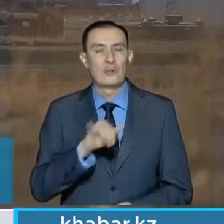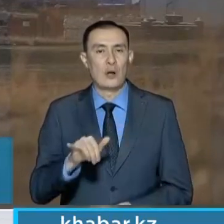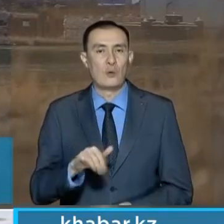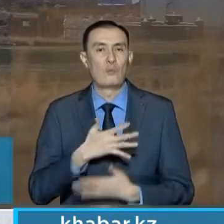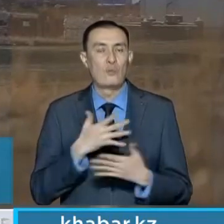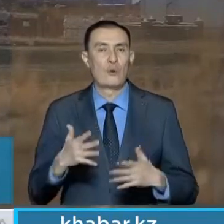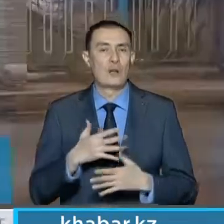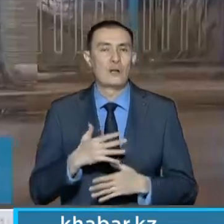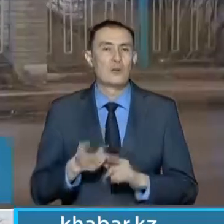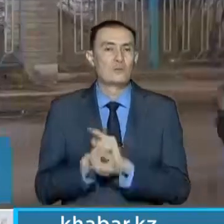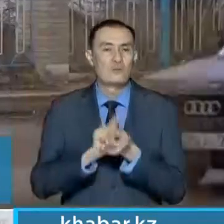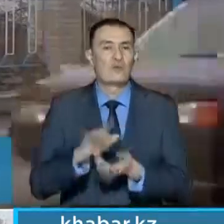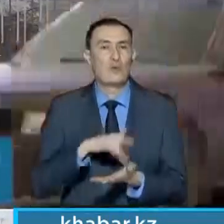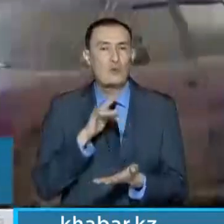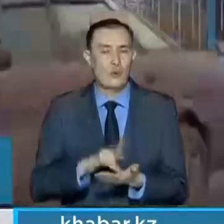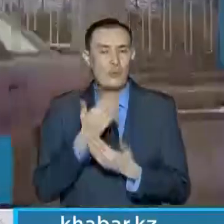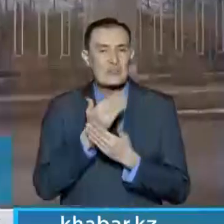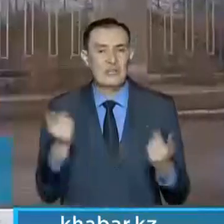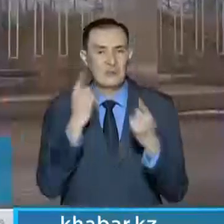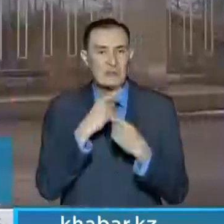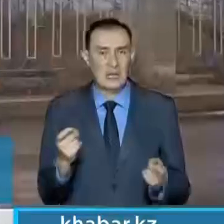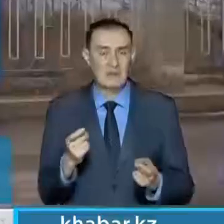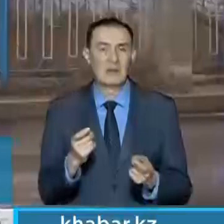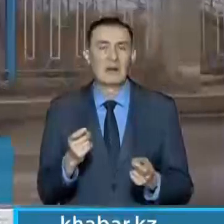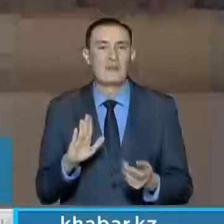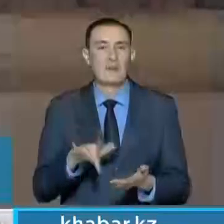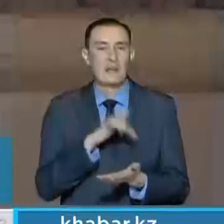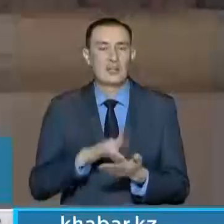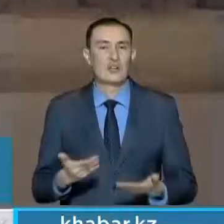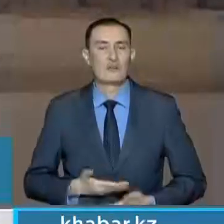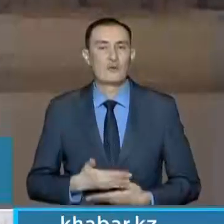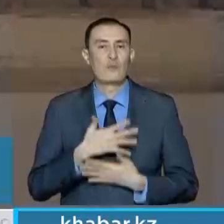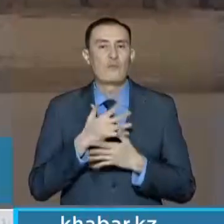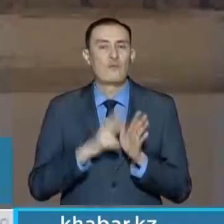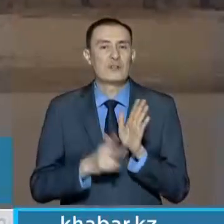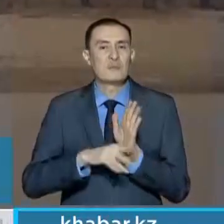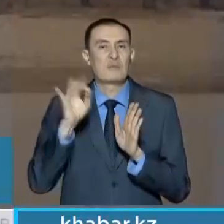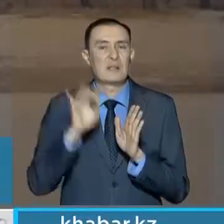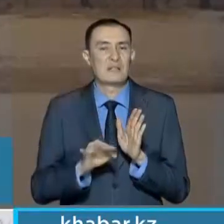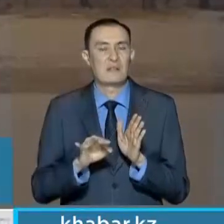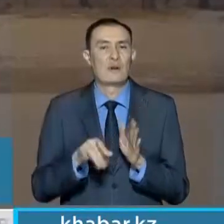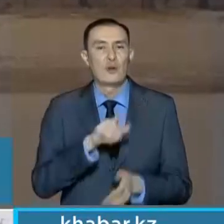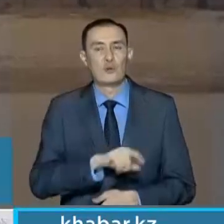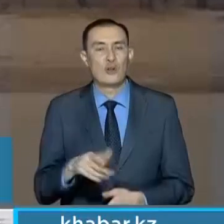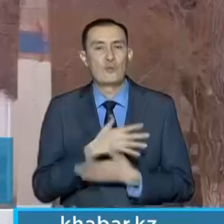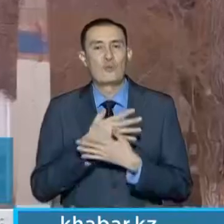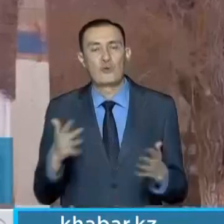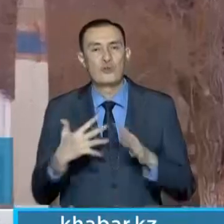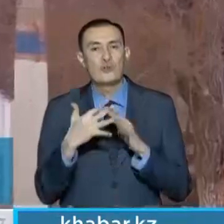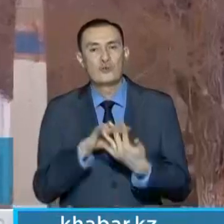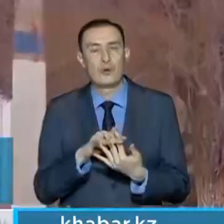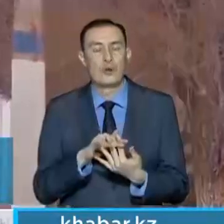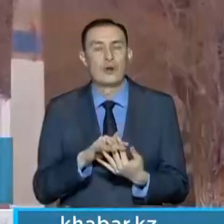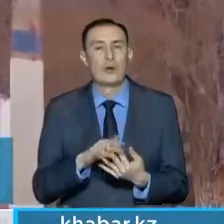становится все более урбанизированным, по последним данным. Там в городах проживает уже 80% людей, все больше сел